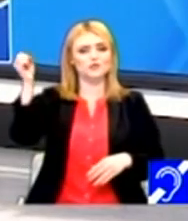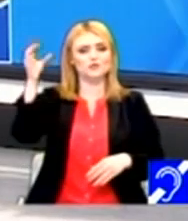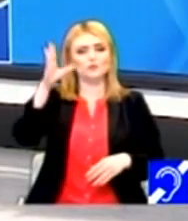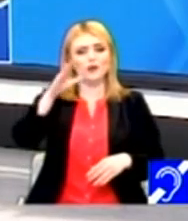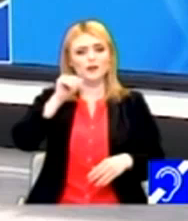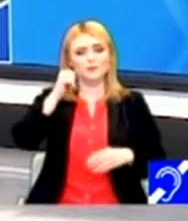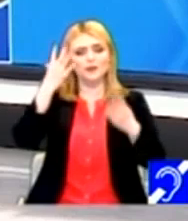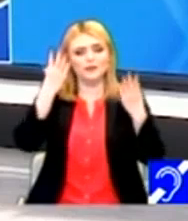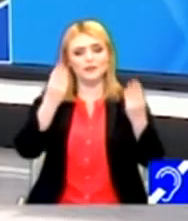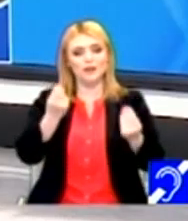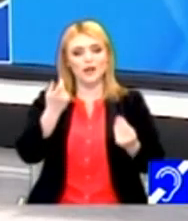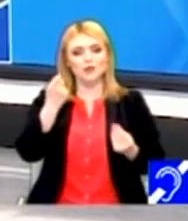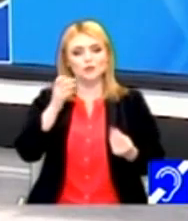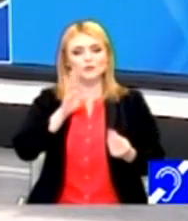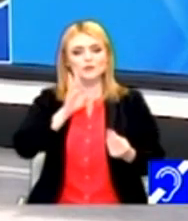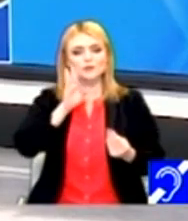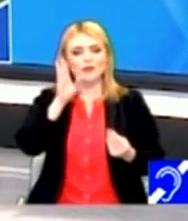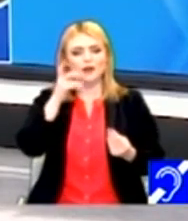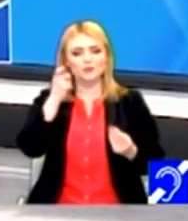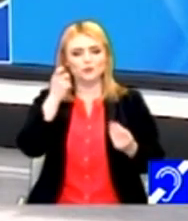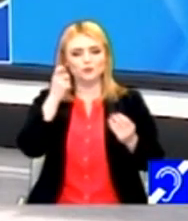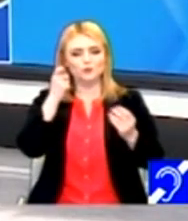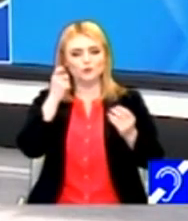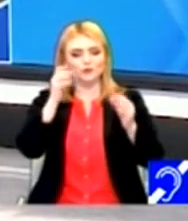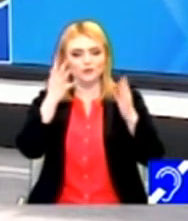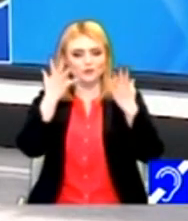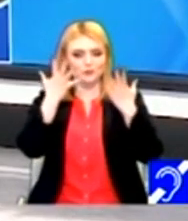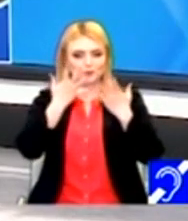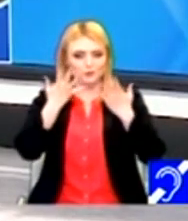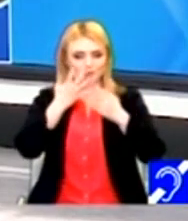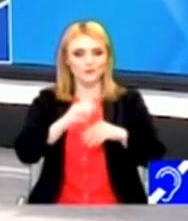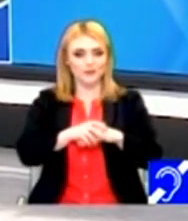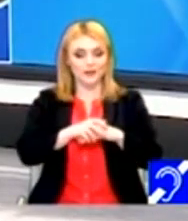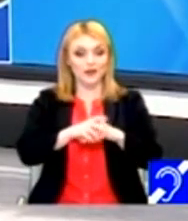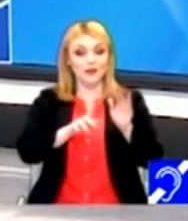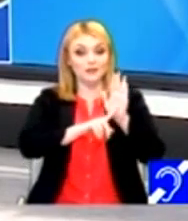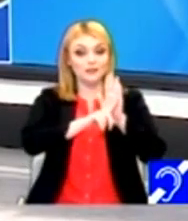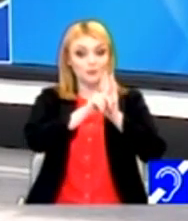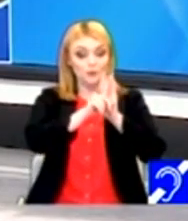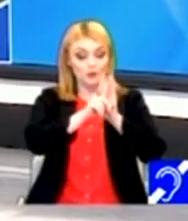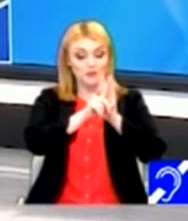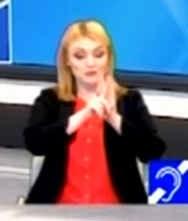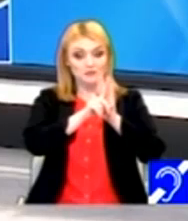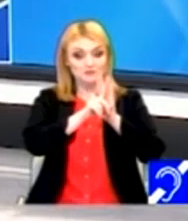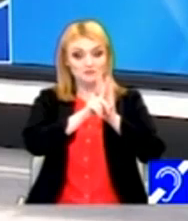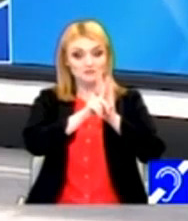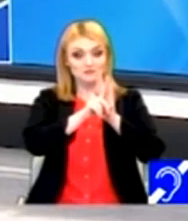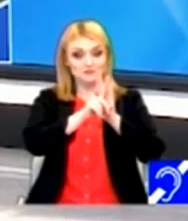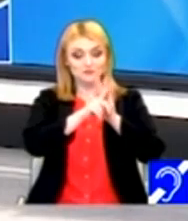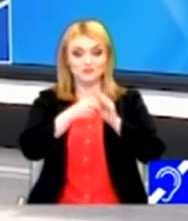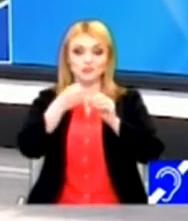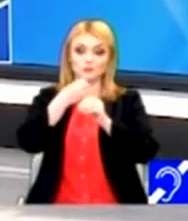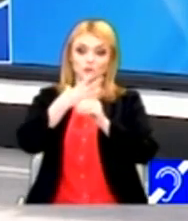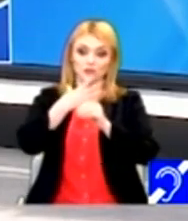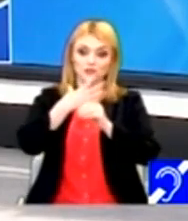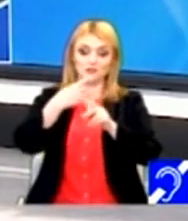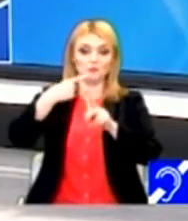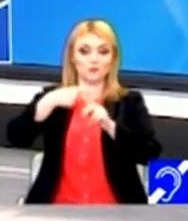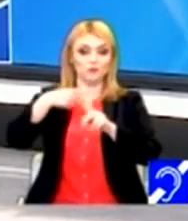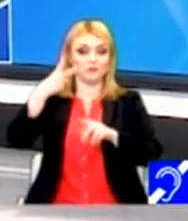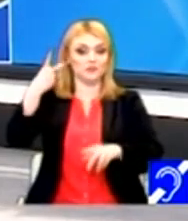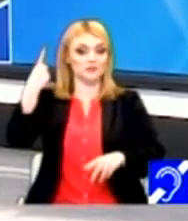externați și monitorizați la domicilii de medicii de familie. În Republica Moldova sunt înregistrate 1174 de cazuri de